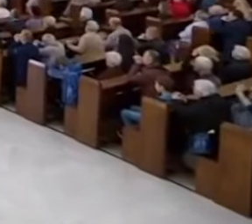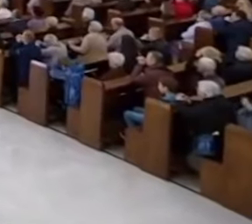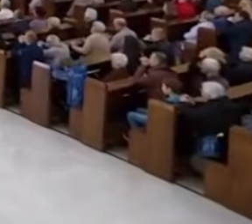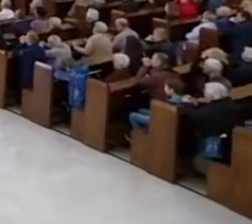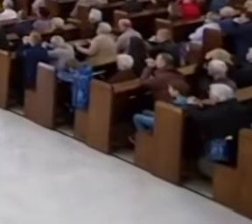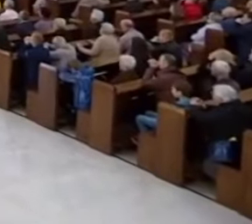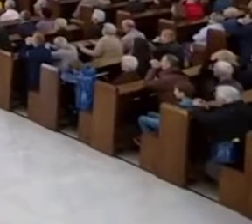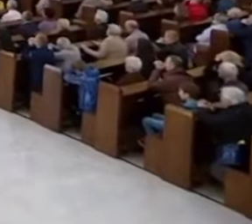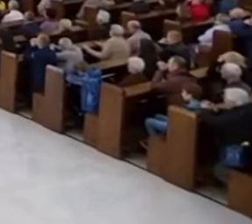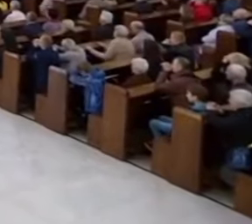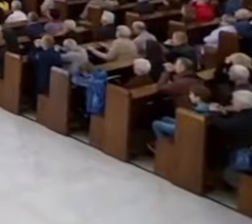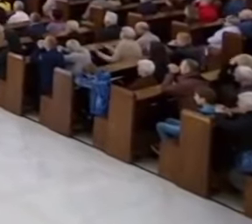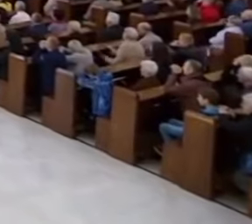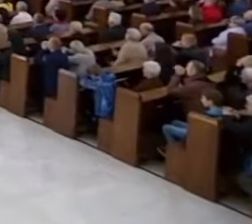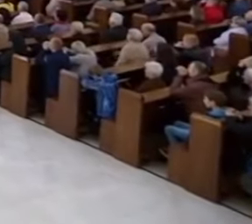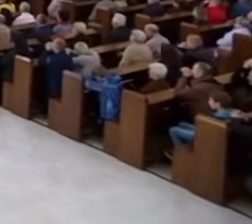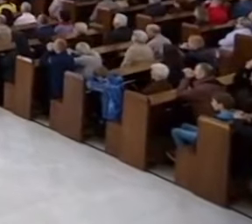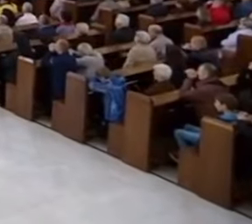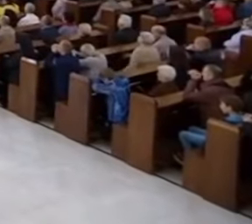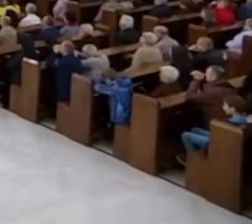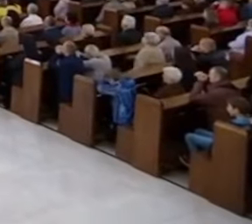moim jest